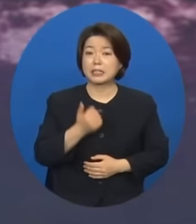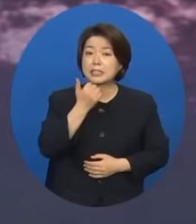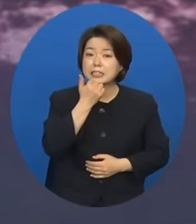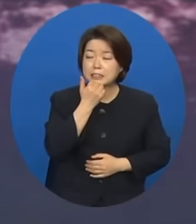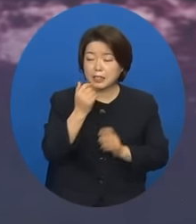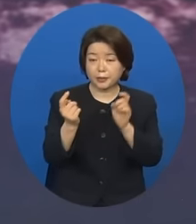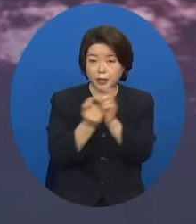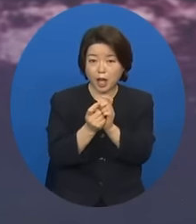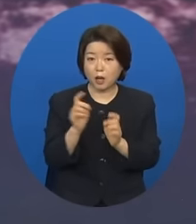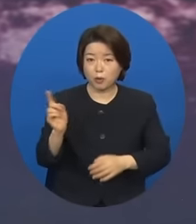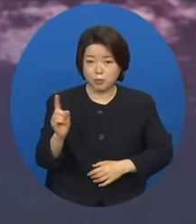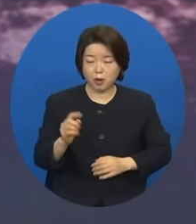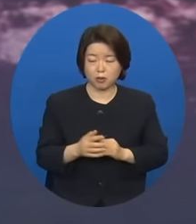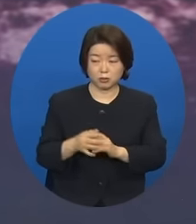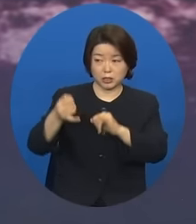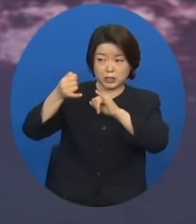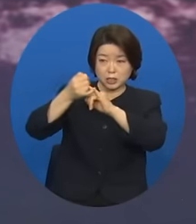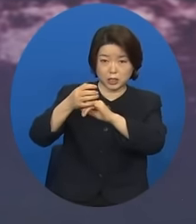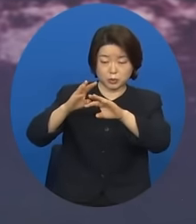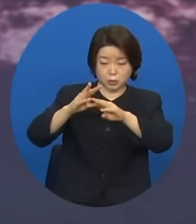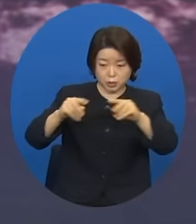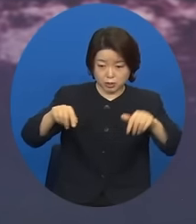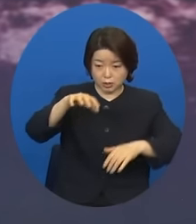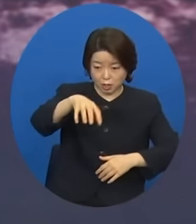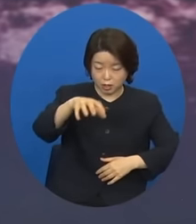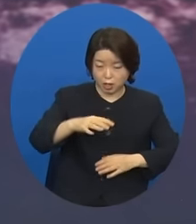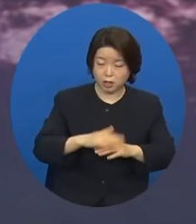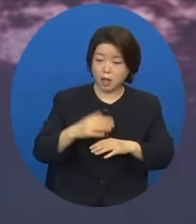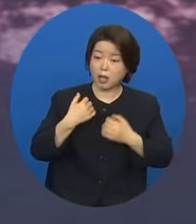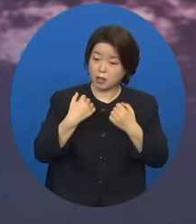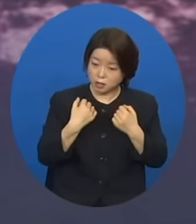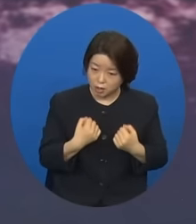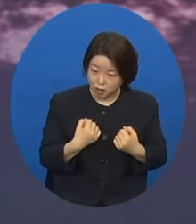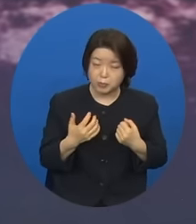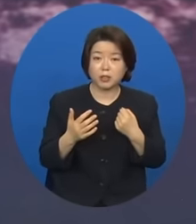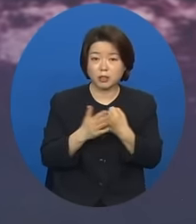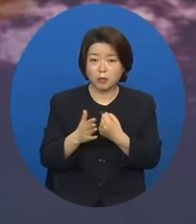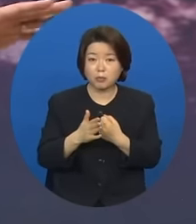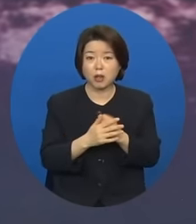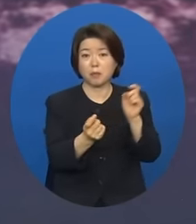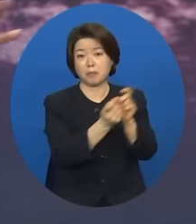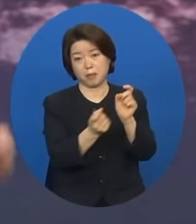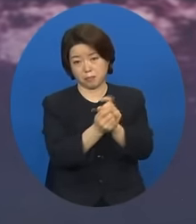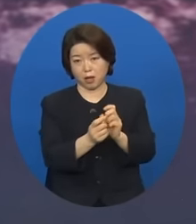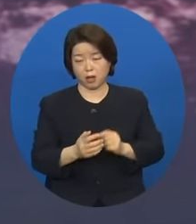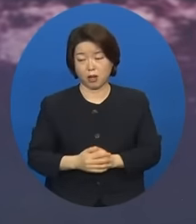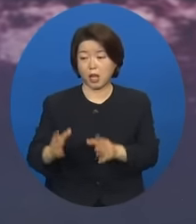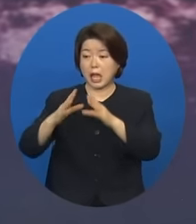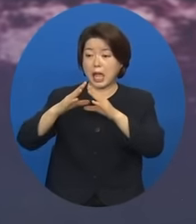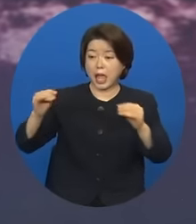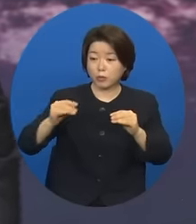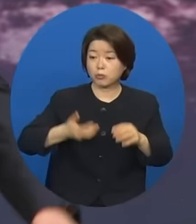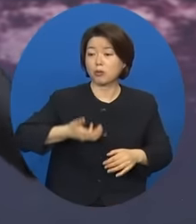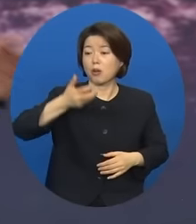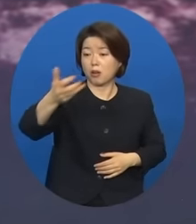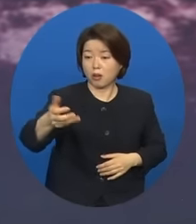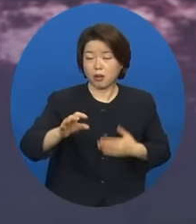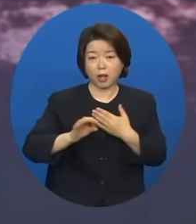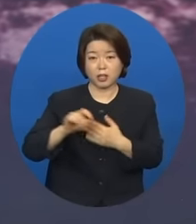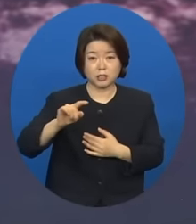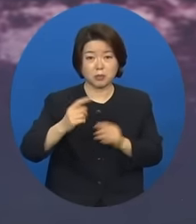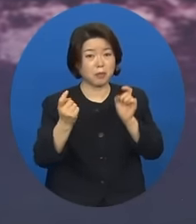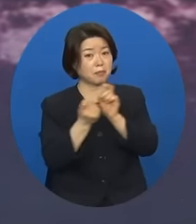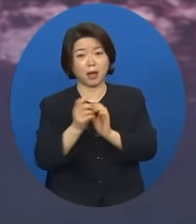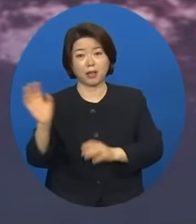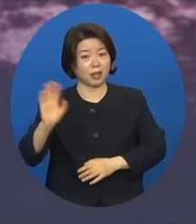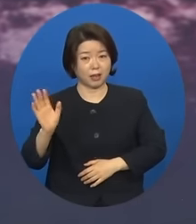있는게 뭡니까 약속의 땅에 남기로 했기 때문에 당하고 있는 거 아니에요 아 애굽으로 갔으면 이런 일 없어요 약속의